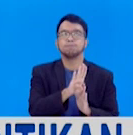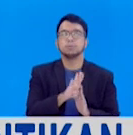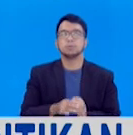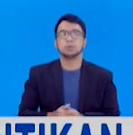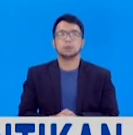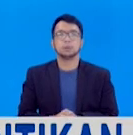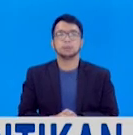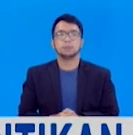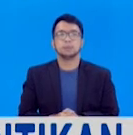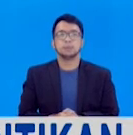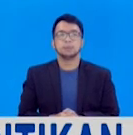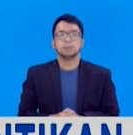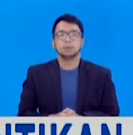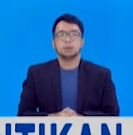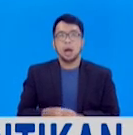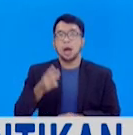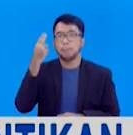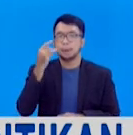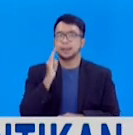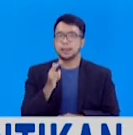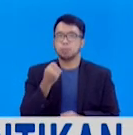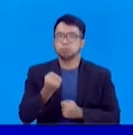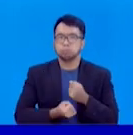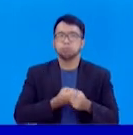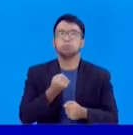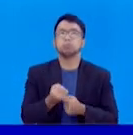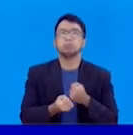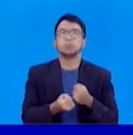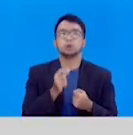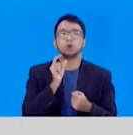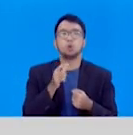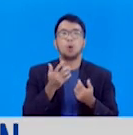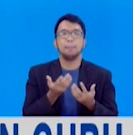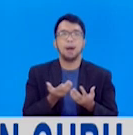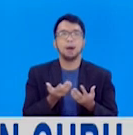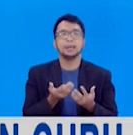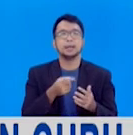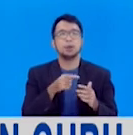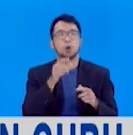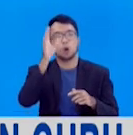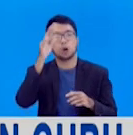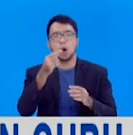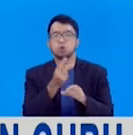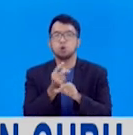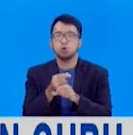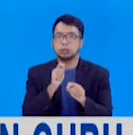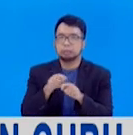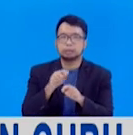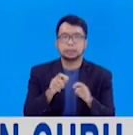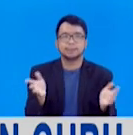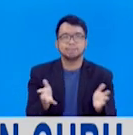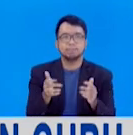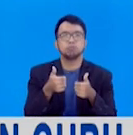ini Pemerintah terus berupaya mendorong kualitas sumberdaya manusia menuju Indonesia